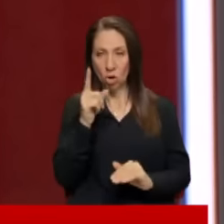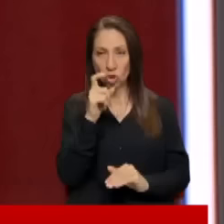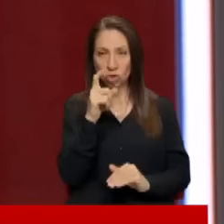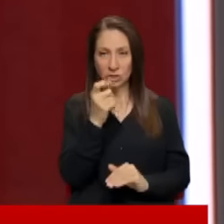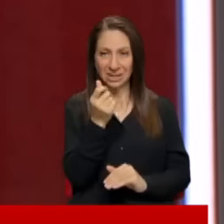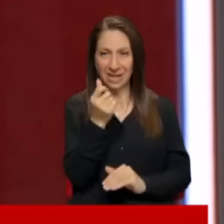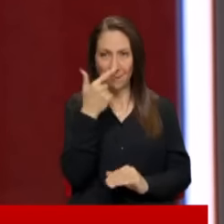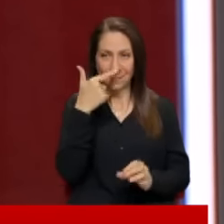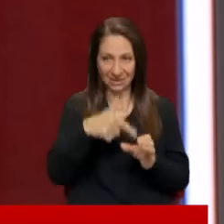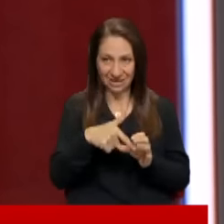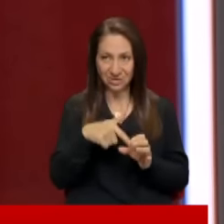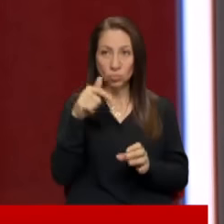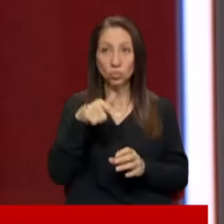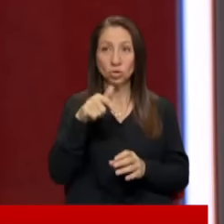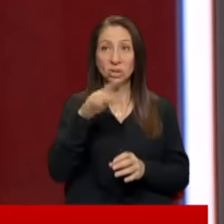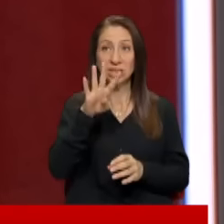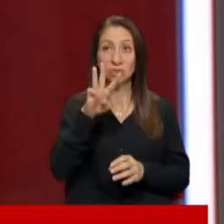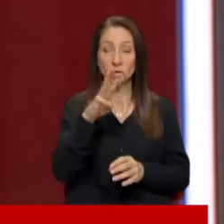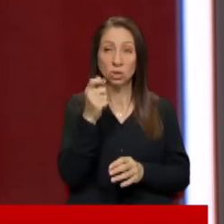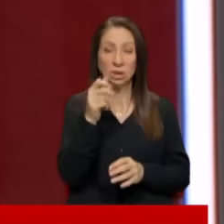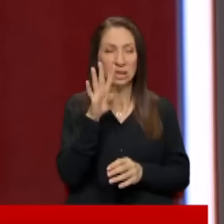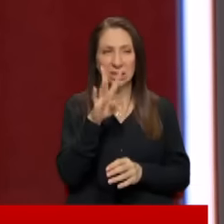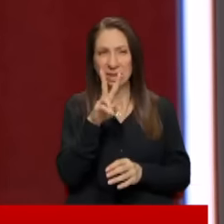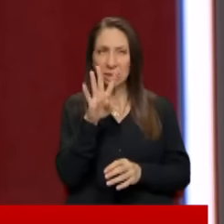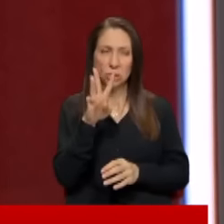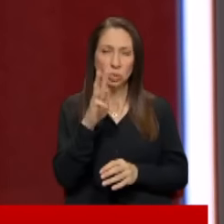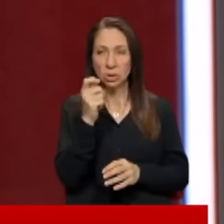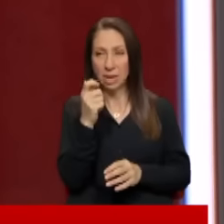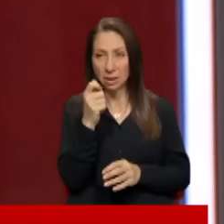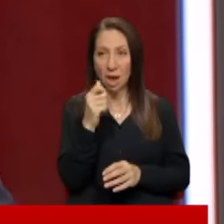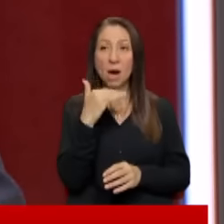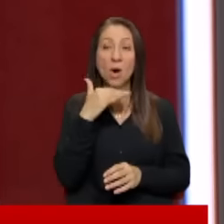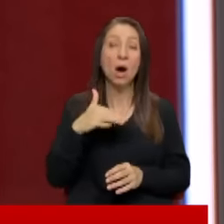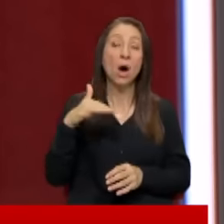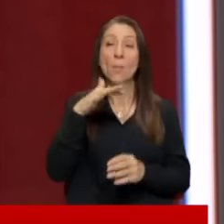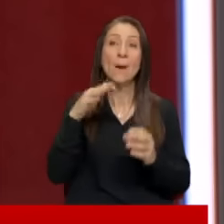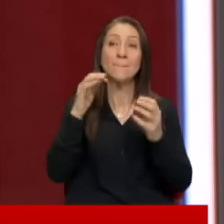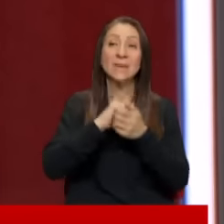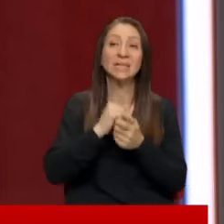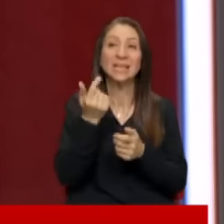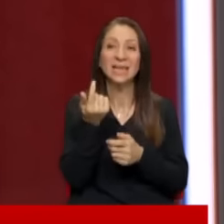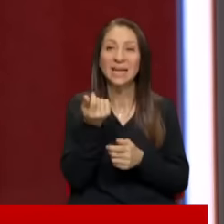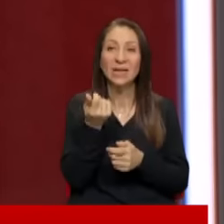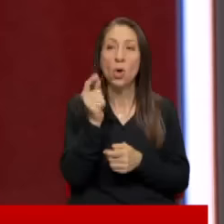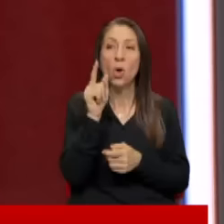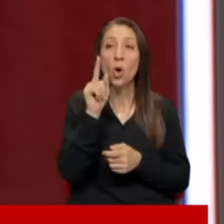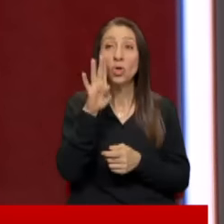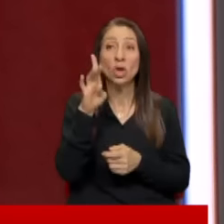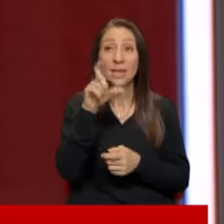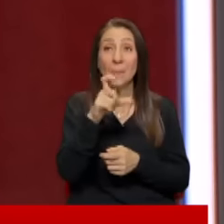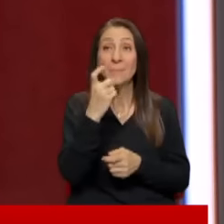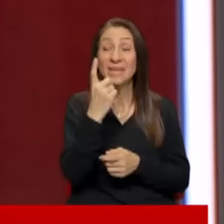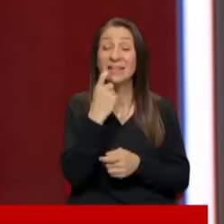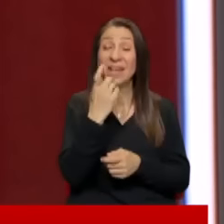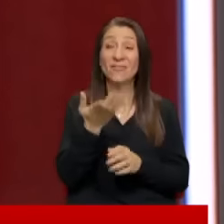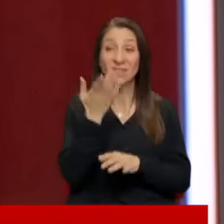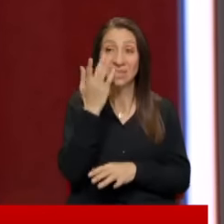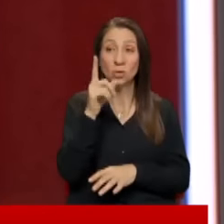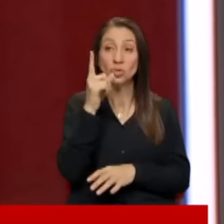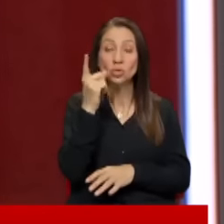lira seviyesindeydi benzin. Evet. Bugün 43 liralarda, 42-43 liralarda. Avrupa Birliği'nde ise ne kadar artmış? Ne kadar? 14 ayda hatta bir yıldan da fazla bir